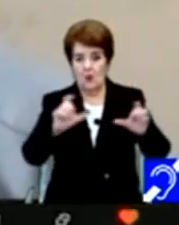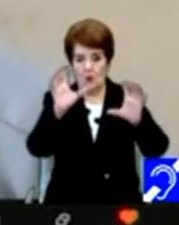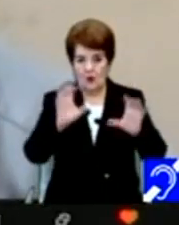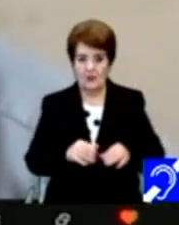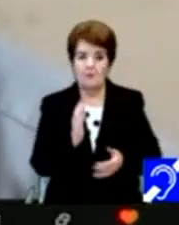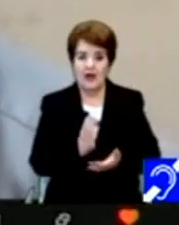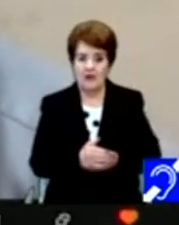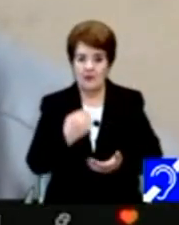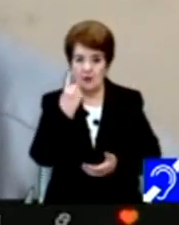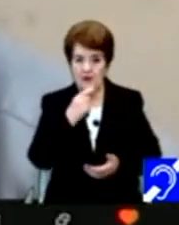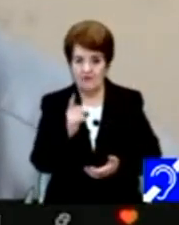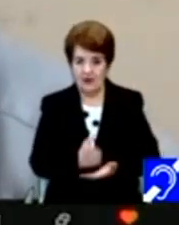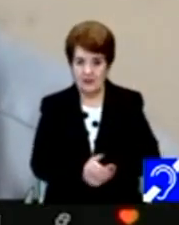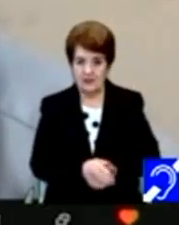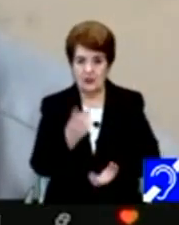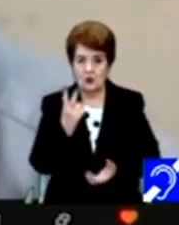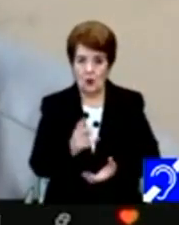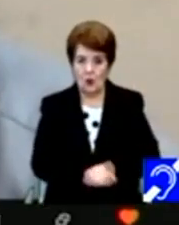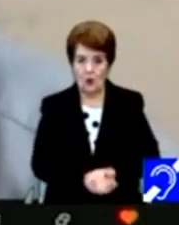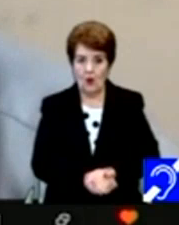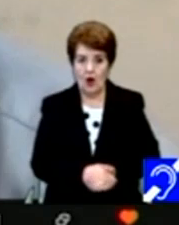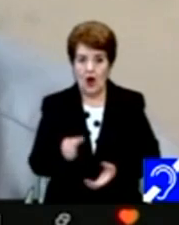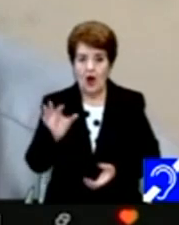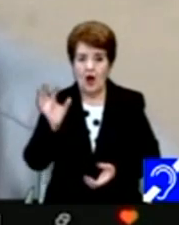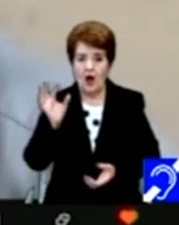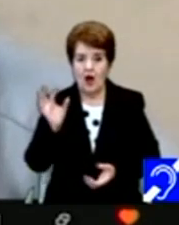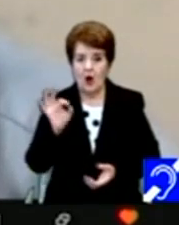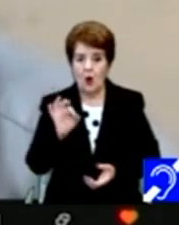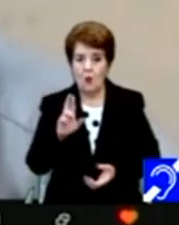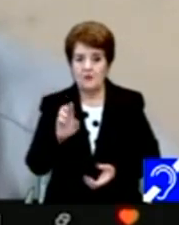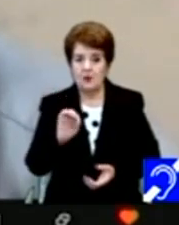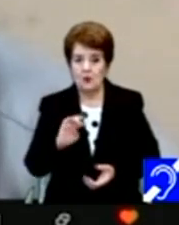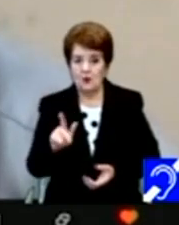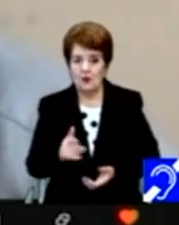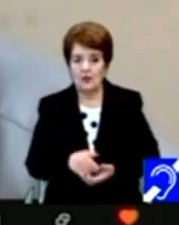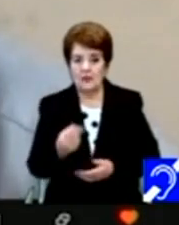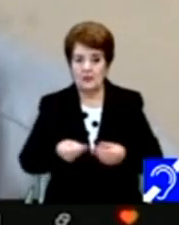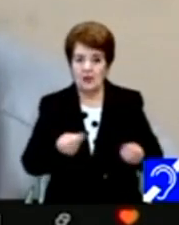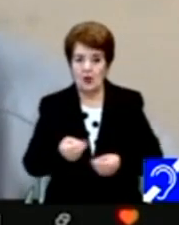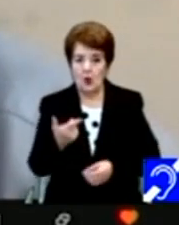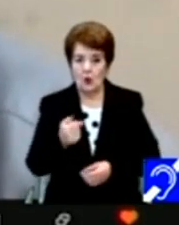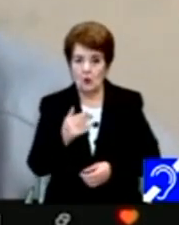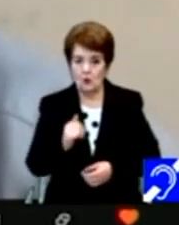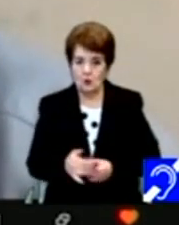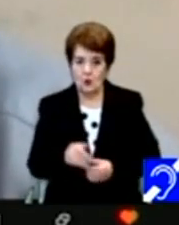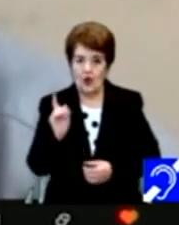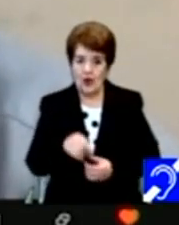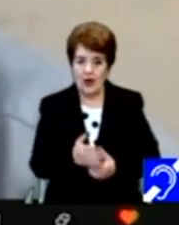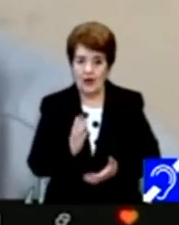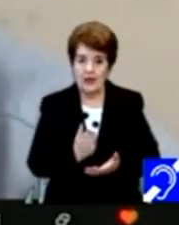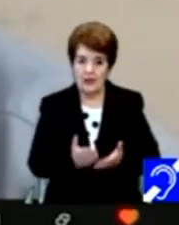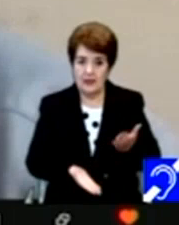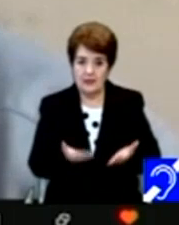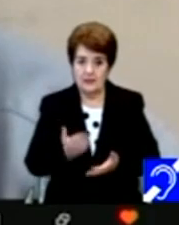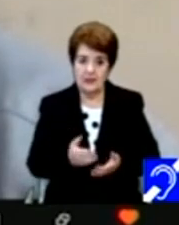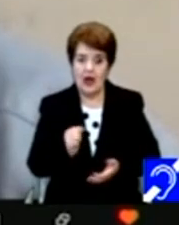în față două opțiuni. Va exista un decret de desemnare a domnului Grosu, care este deja